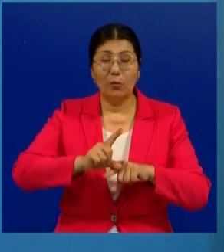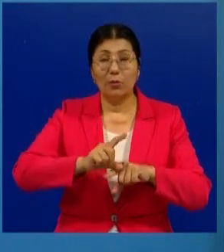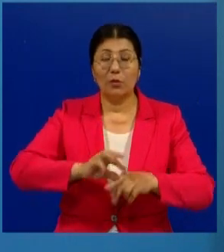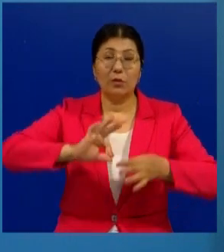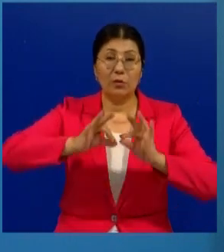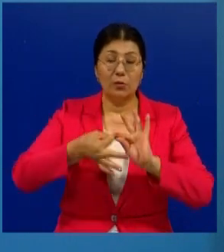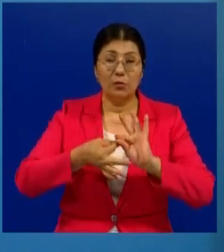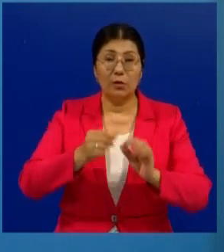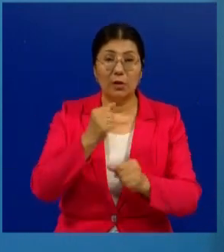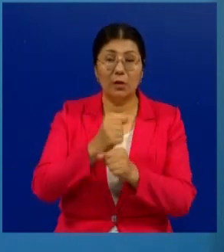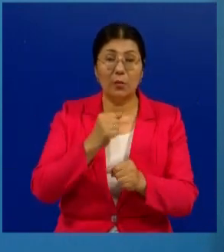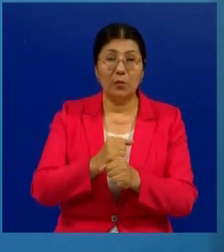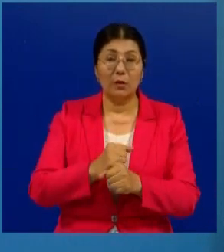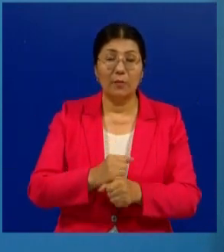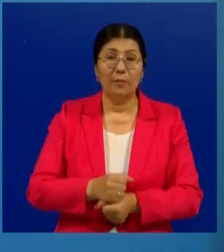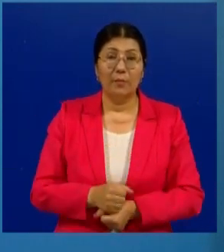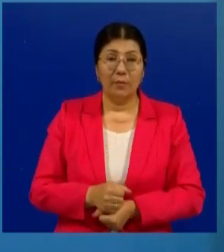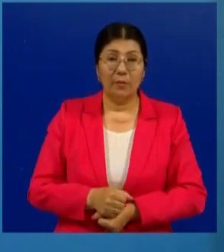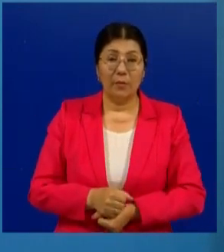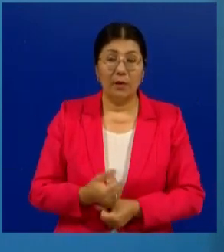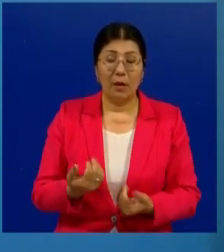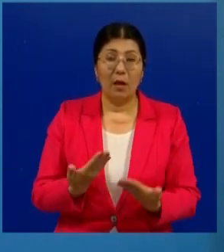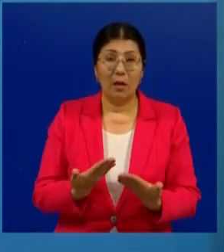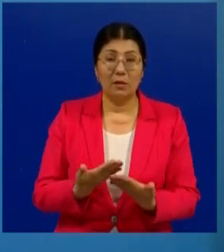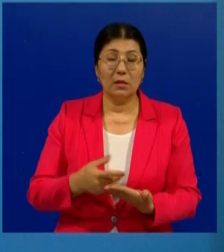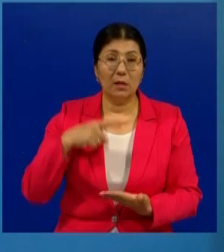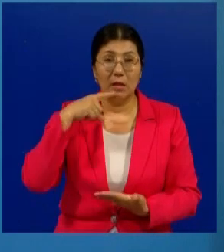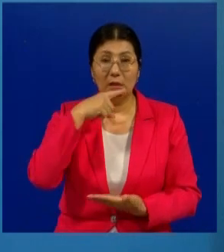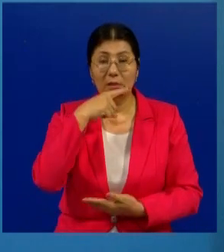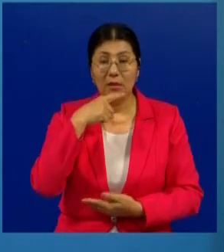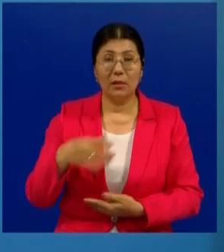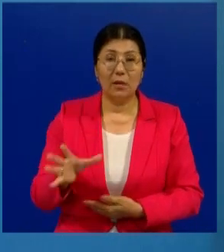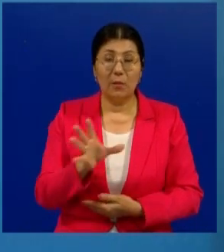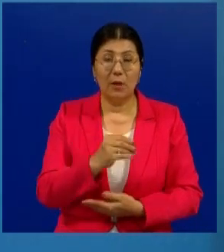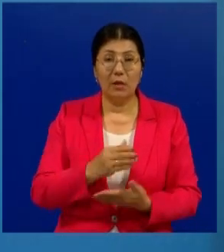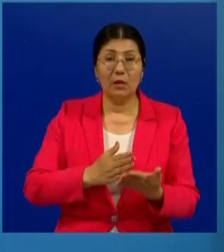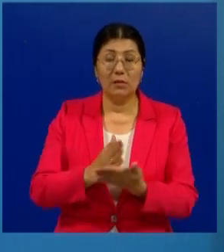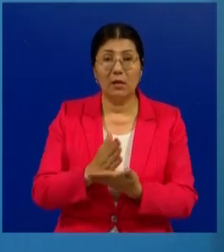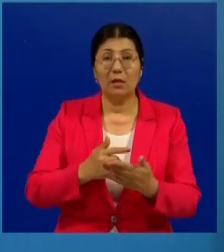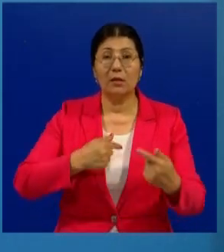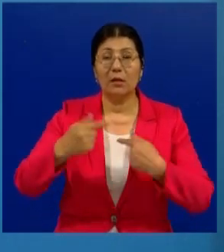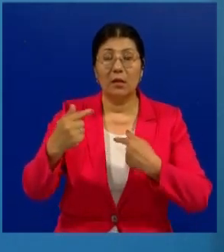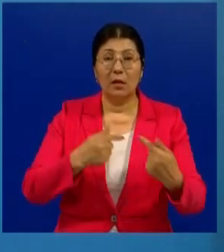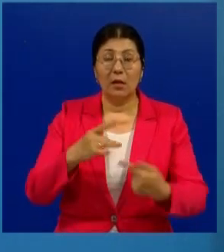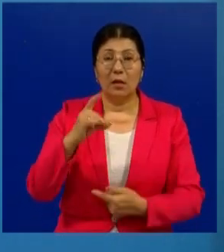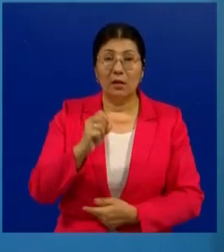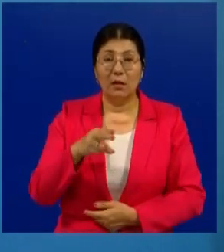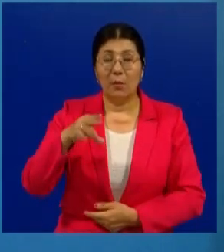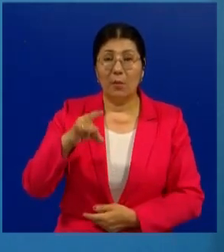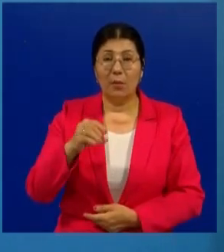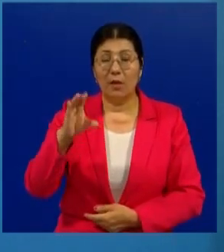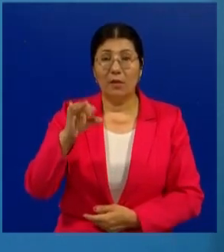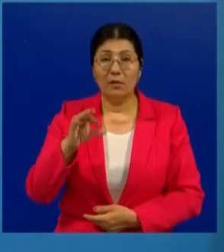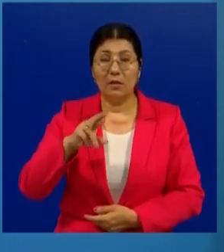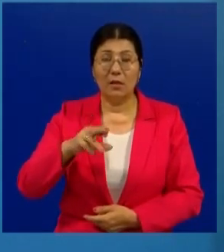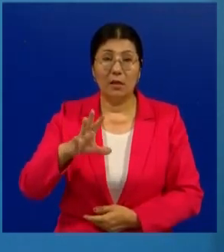ма соны қарастырамыз. Одан кейін қазір мынау Ресейде бір жақсы жері бүкіл осы саяси қуғын сүргіндерді ұшыраған адамдардың